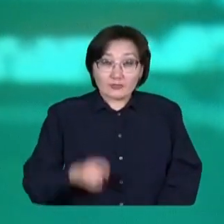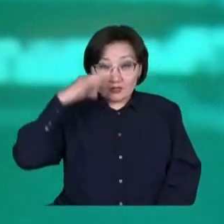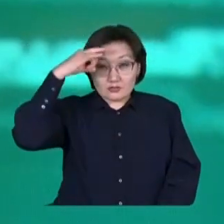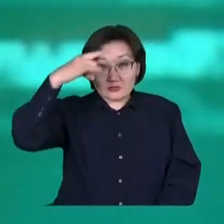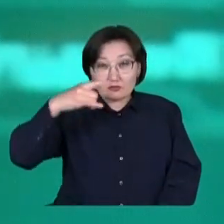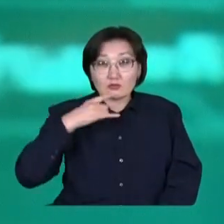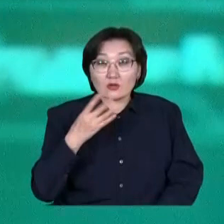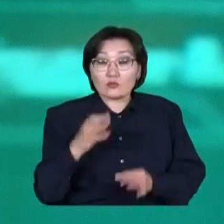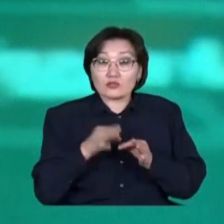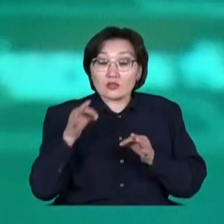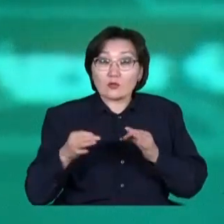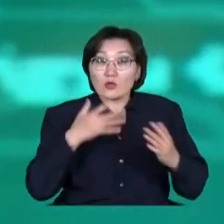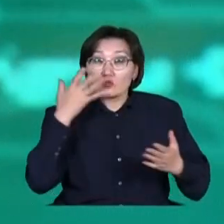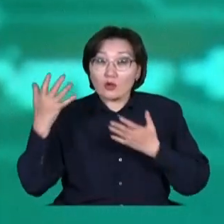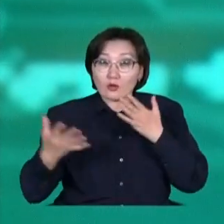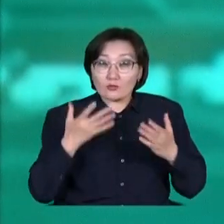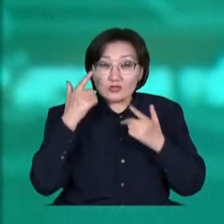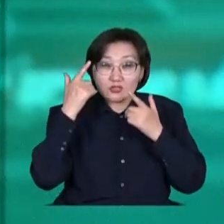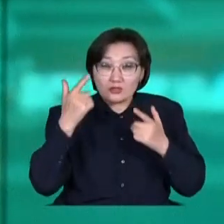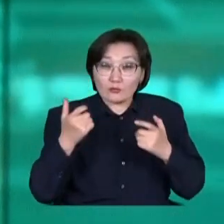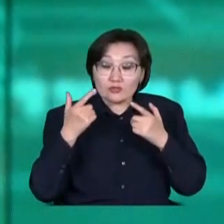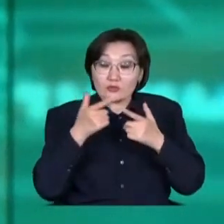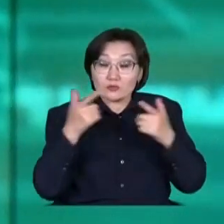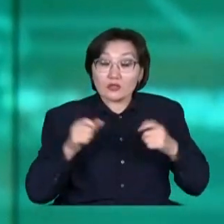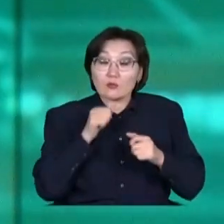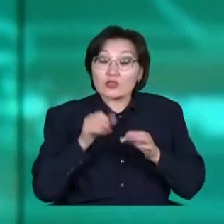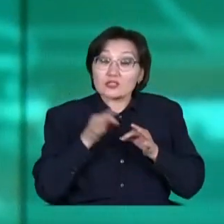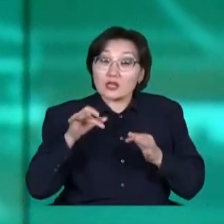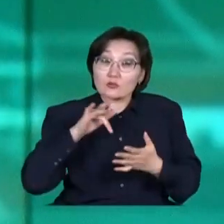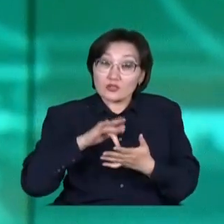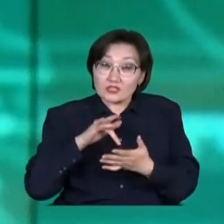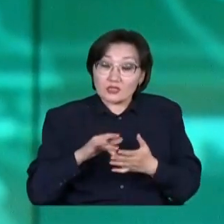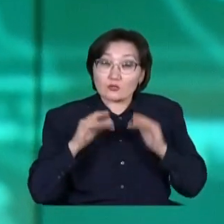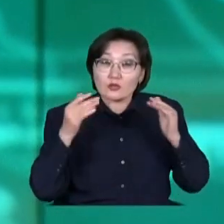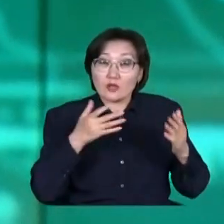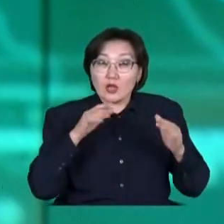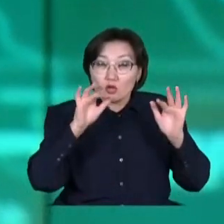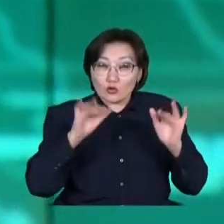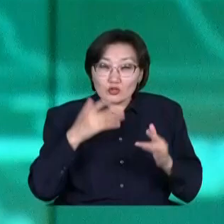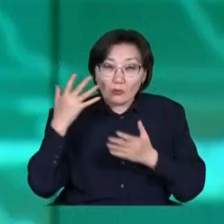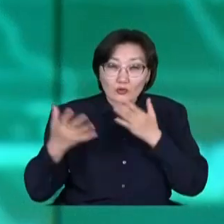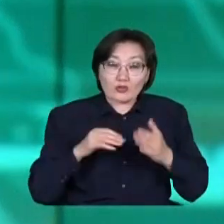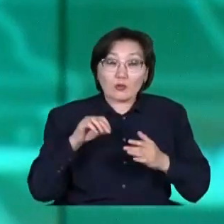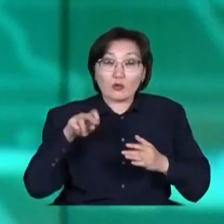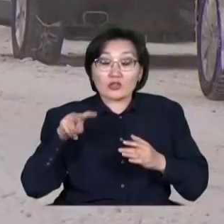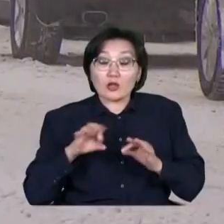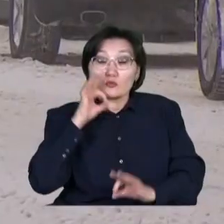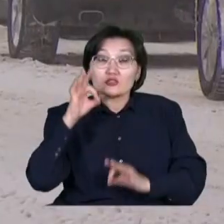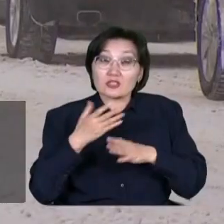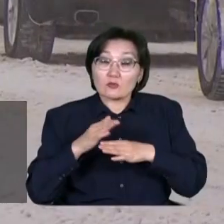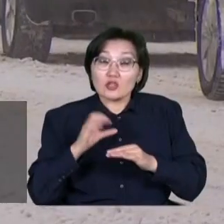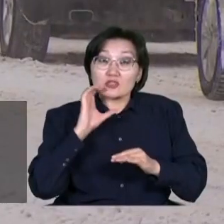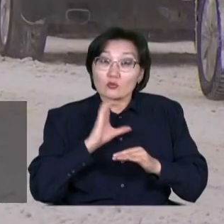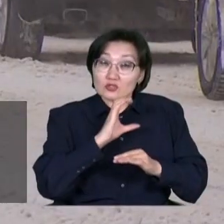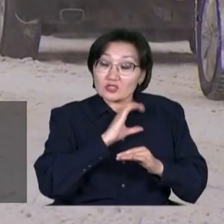Қазақстанның төрт өңірінде дауылды ескерту жарияланды. Қостанай облысының орталығында қарлы бұрқасын күтілсе, Ақмоланың батысында,